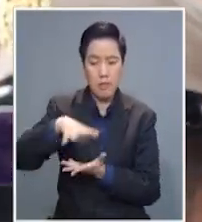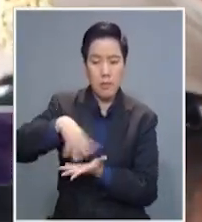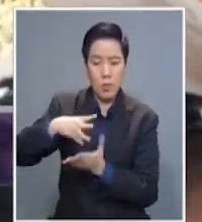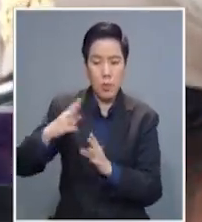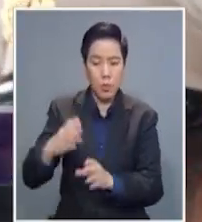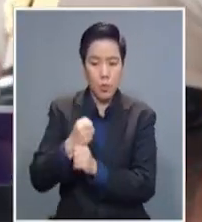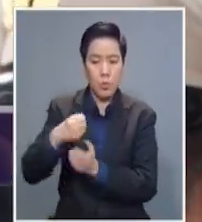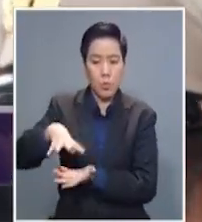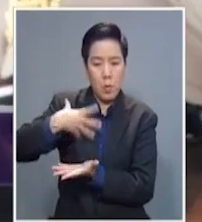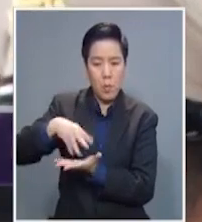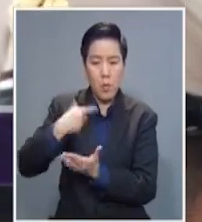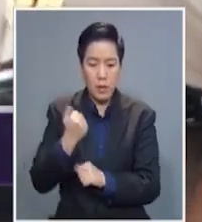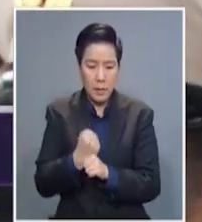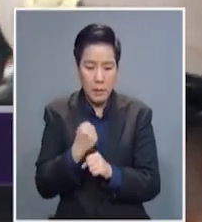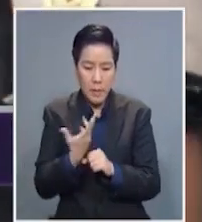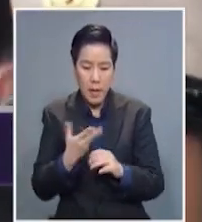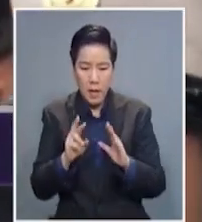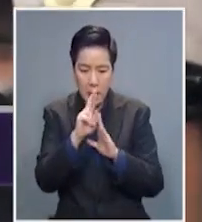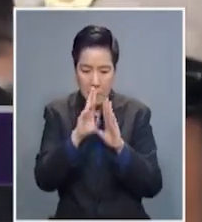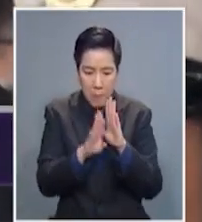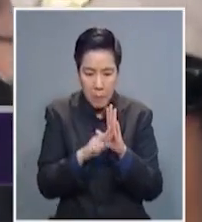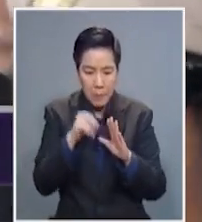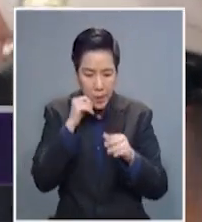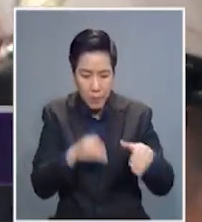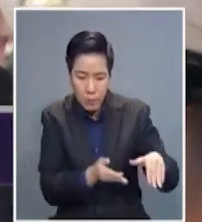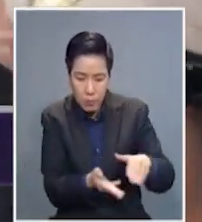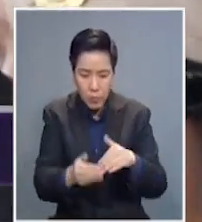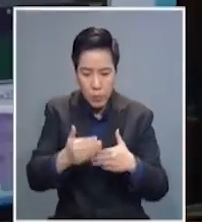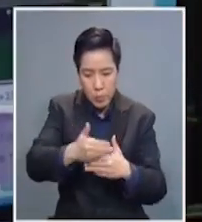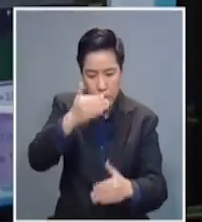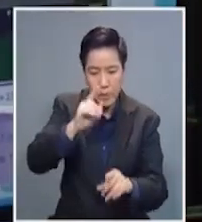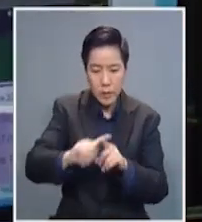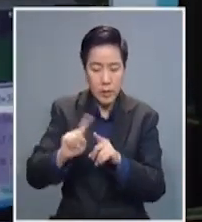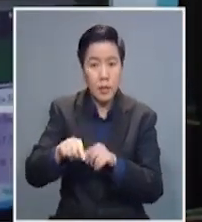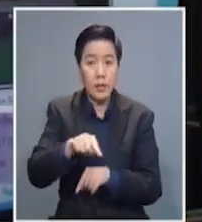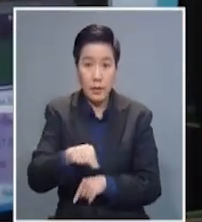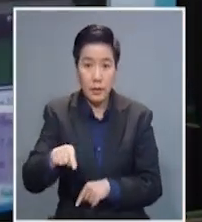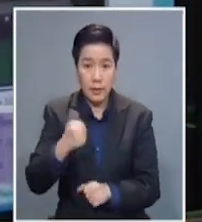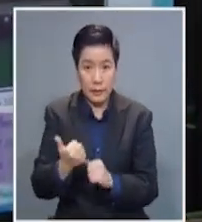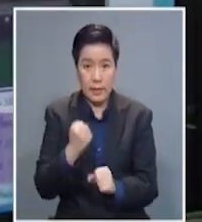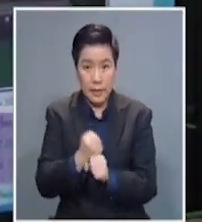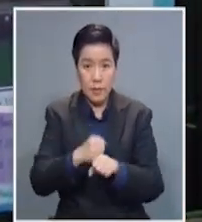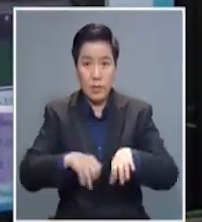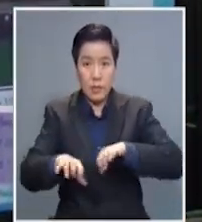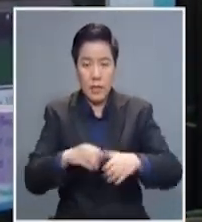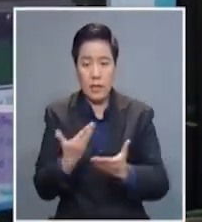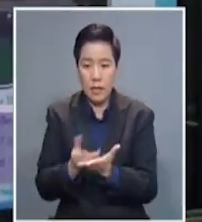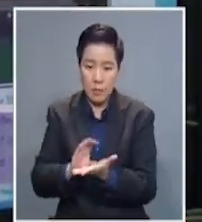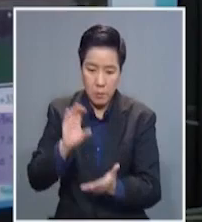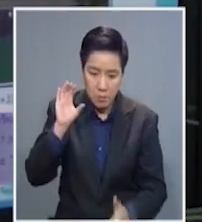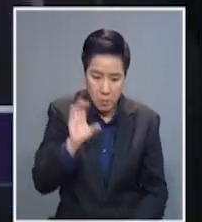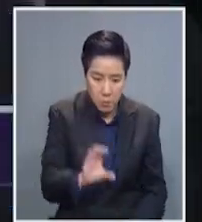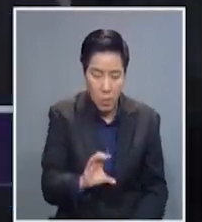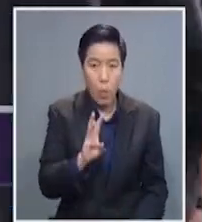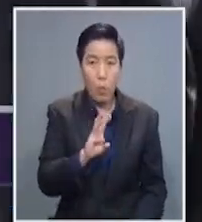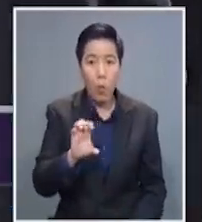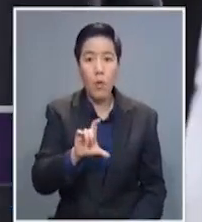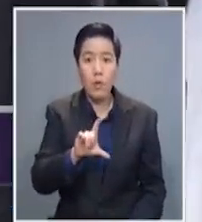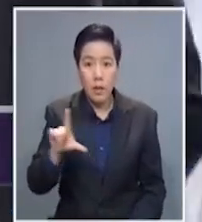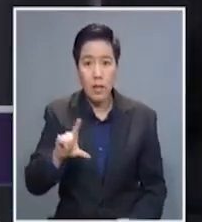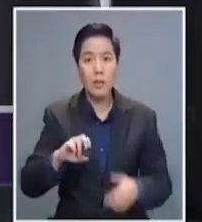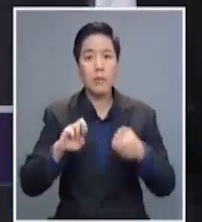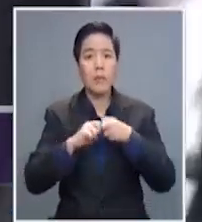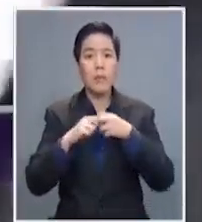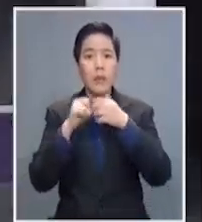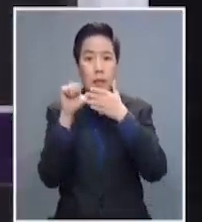านเกี่ยวกับโครงการก่อสร้างระบบระบายน้ำแม่น้ำตรังซึ่งขณะนี้อยู่ระหว่างการดำเนินการก่อสร้างด้วยงบประมาณกว่า600ล้านบาทเพื่อแก้ปัญ